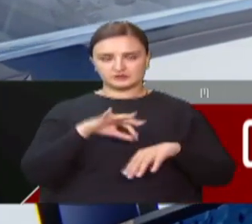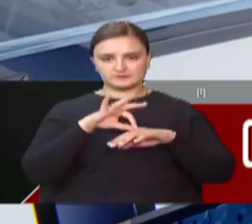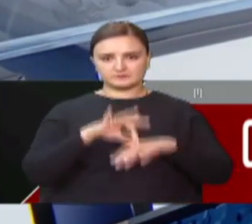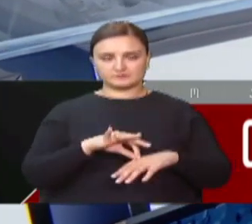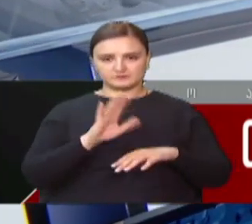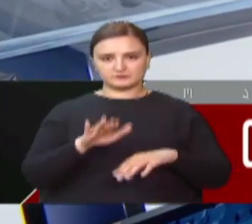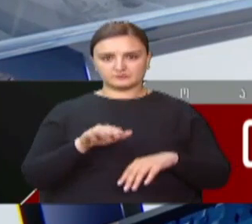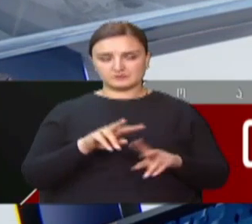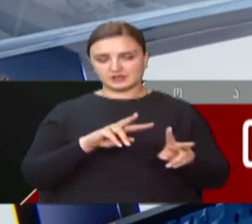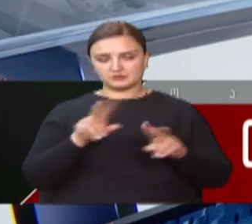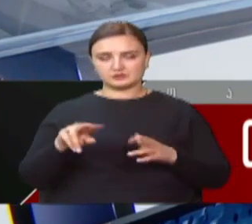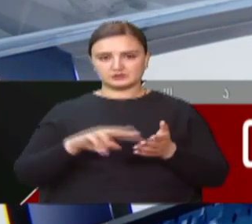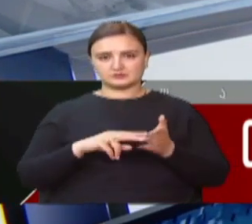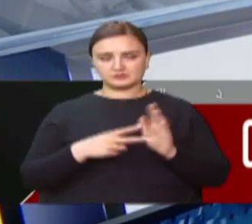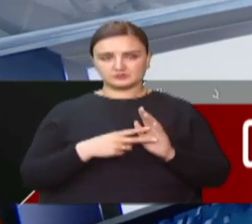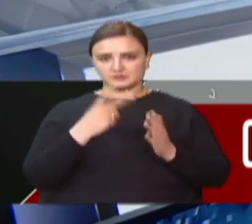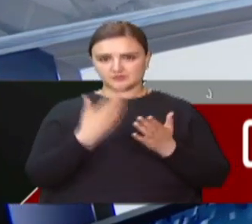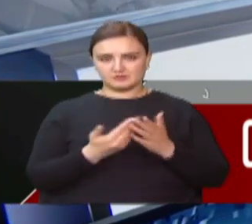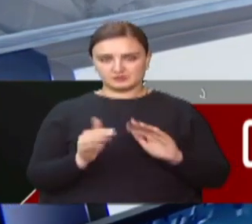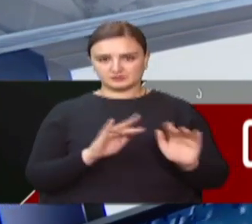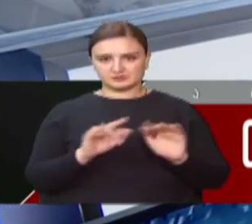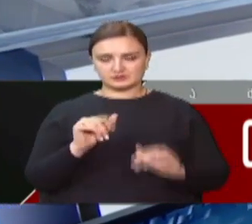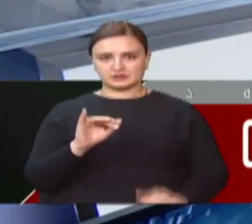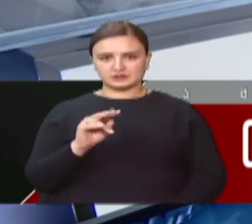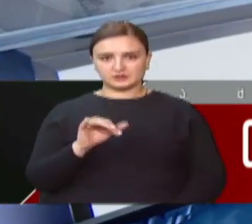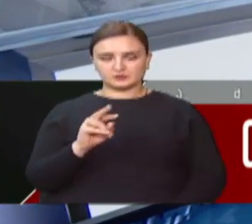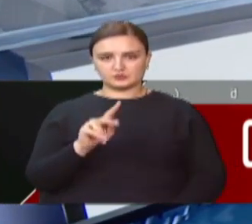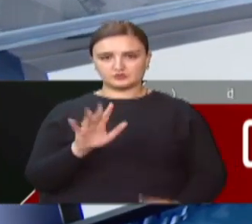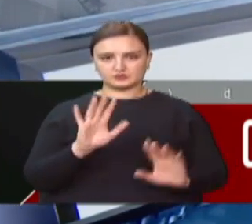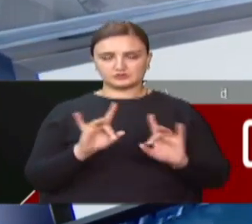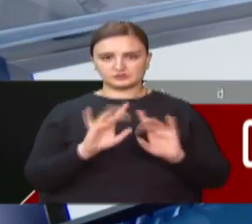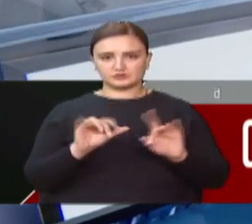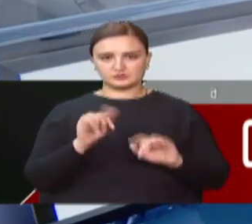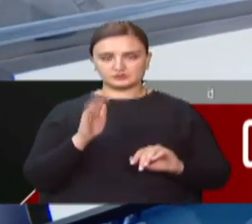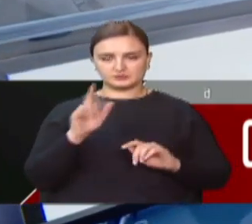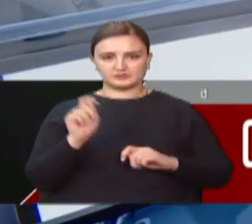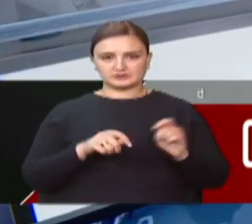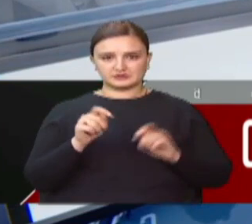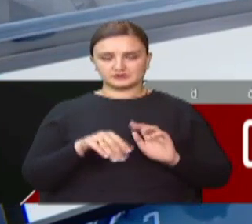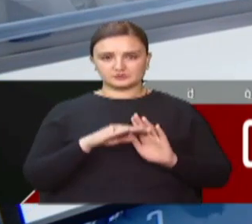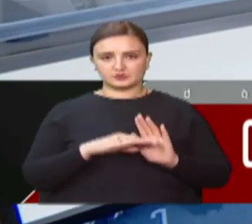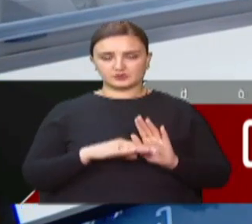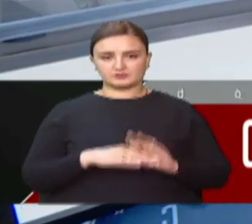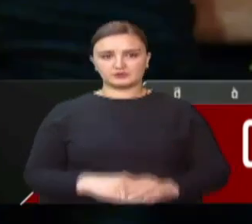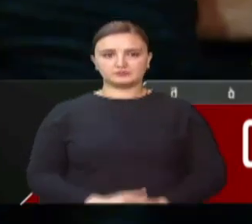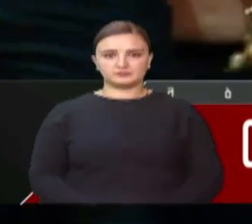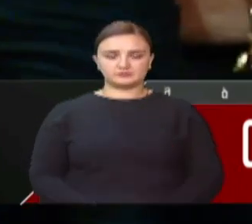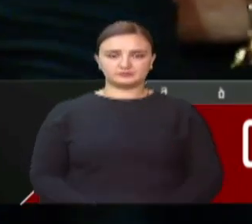ჩატარდება. პარალელურად დაგეგმილია მასტერკლასებიც. თათია კუჭუხიძე გვეტყვის, როგორი იქნება ფესტივალის პროგრამა.